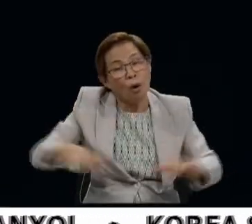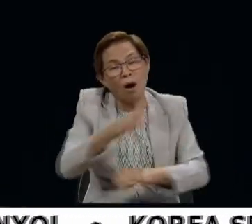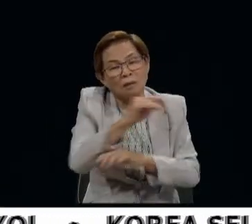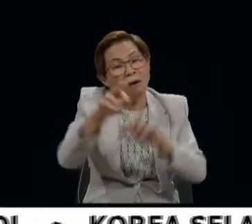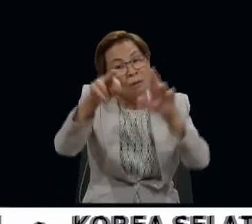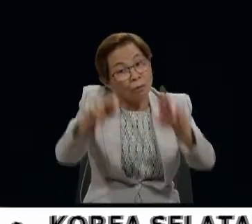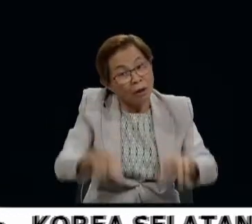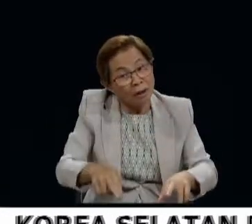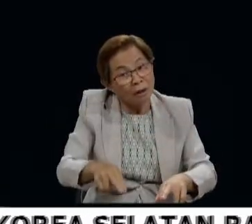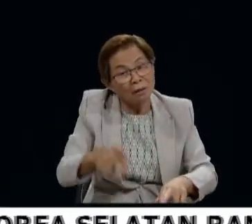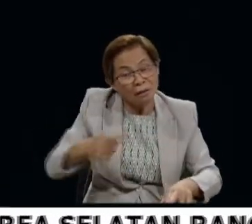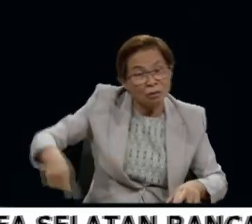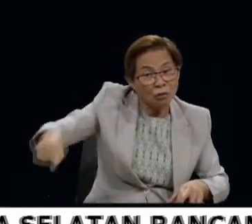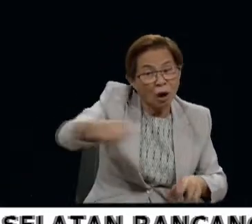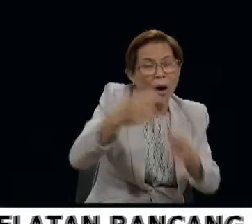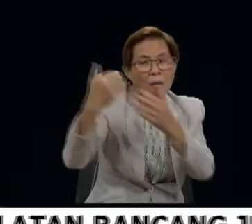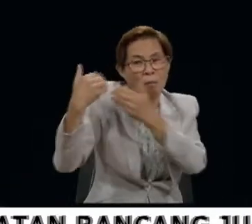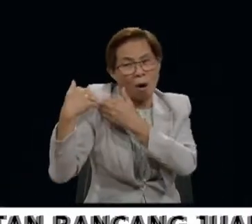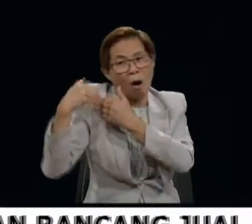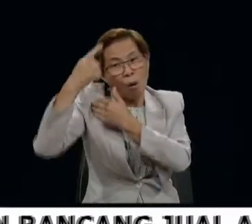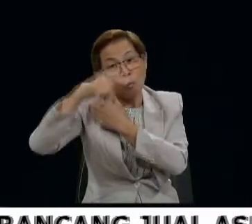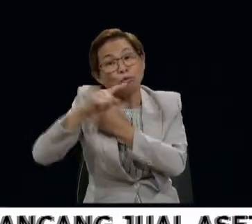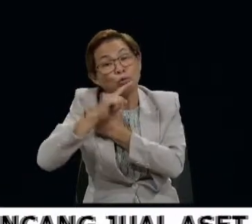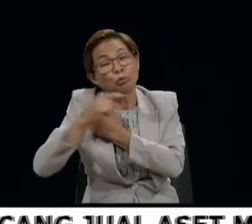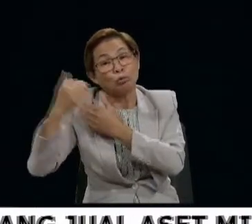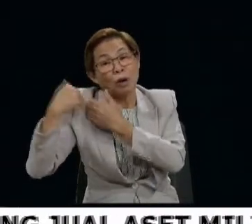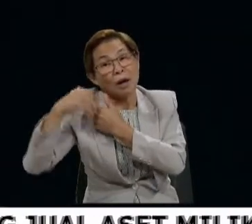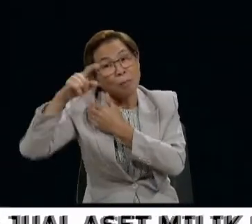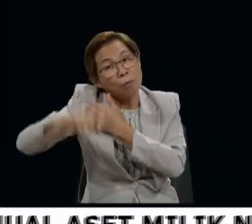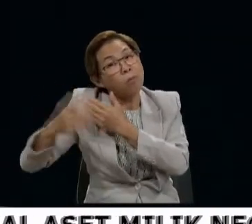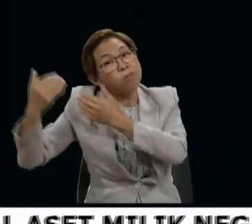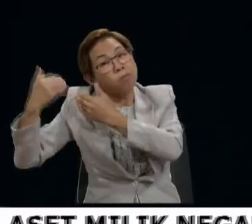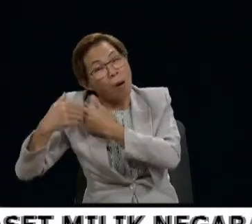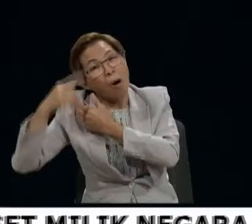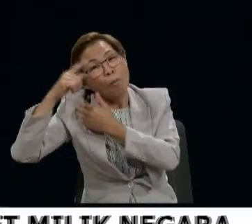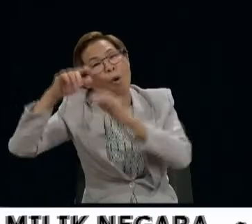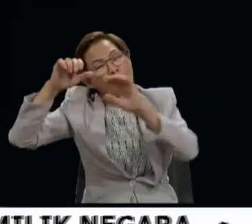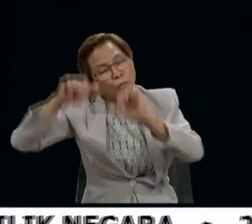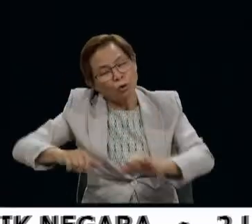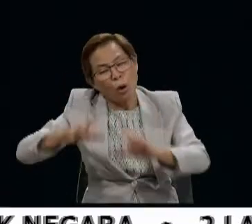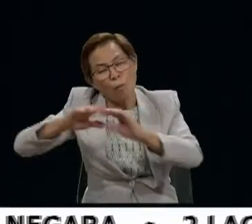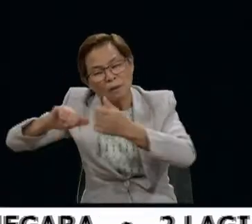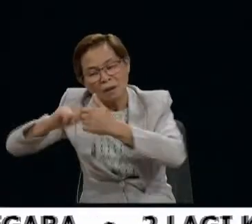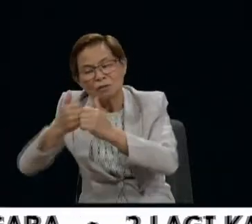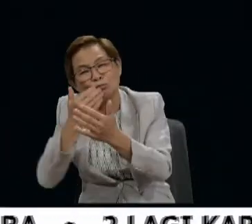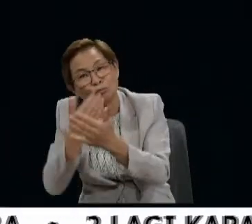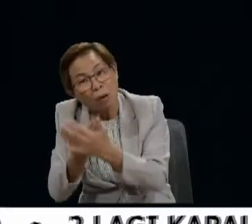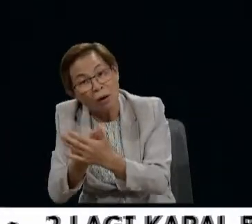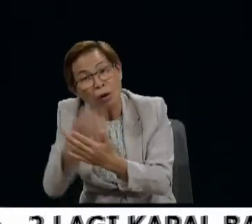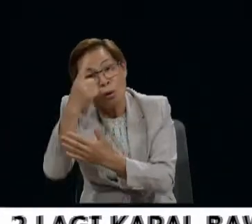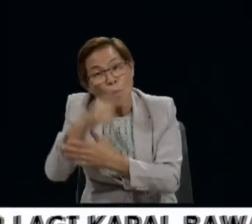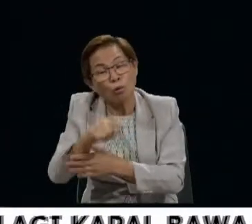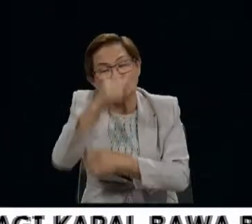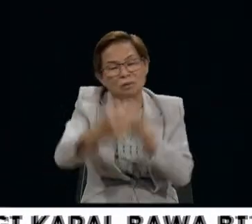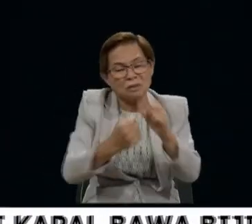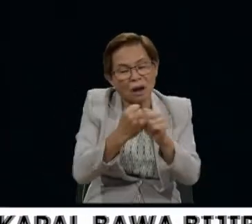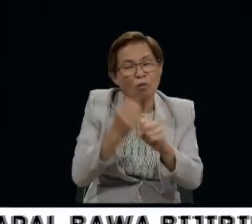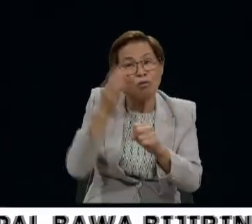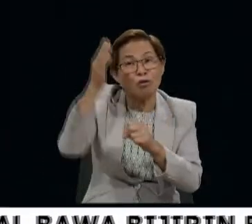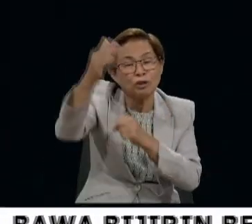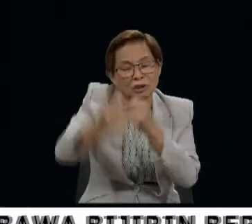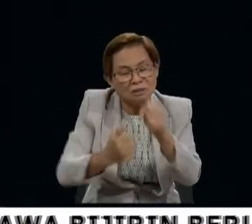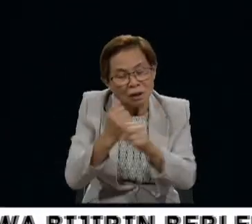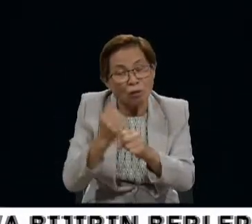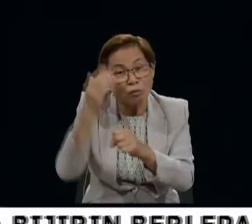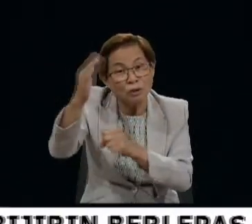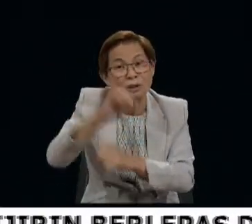juga Seharusnya mainkan peranan mereka untuk memastikan ia boleh ditangani dengan baik dan untuk tahun yang akan datang seperti